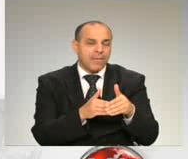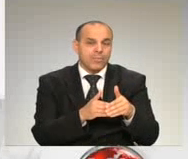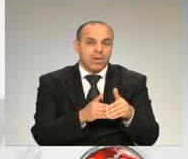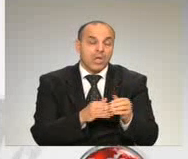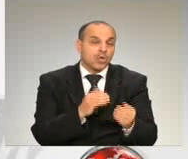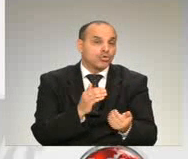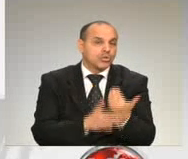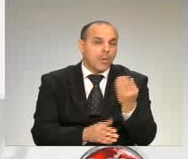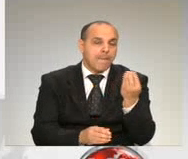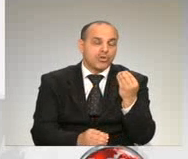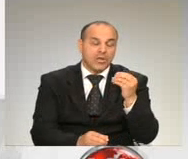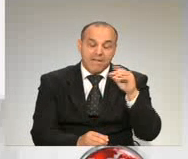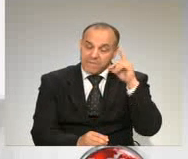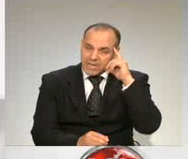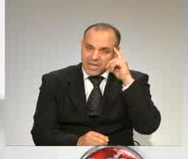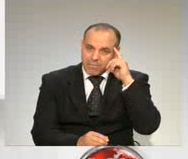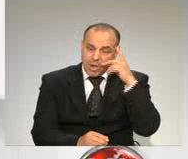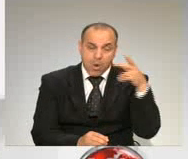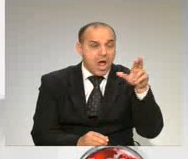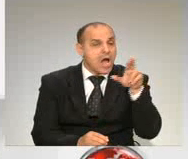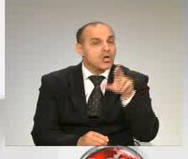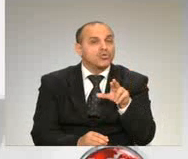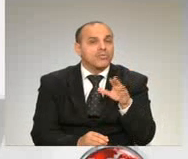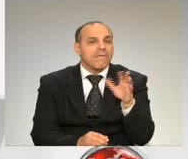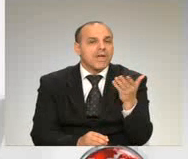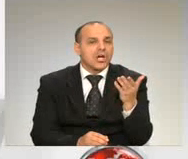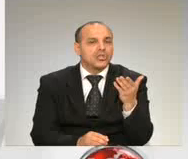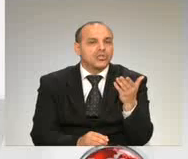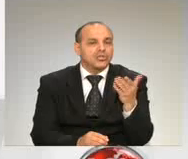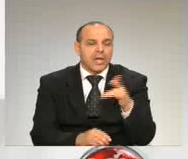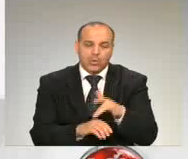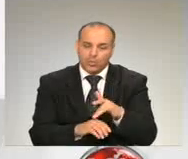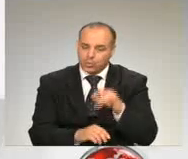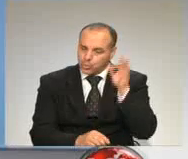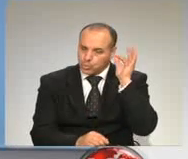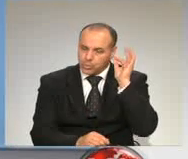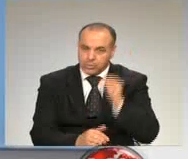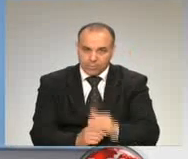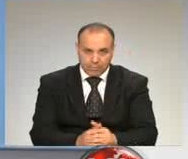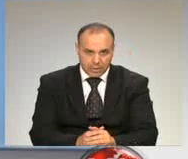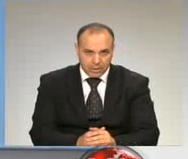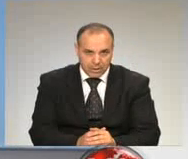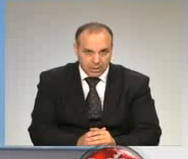تطور الوضع في ليبيا وانعكاساته المباشرة على تونس.